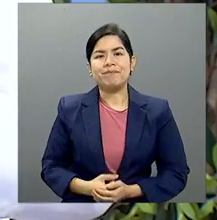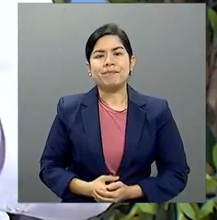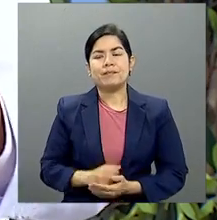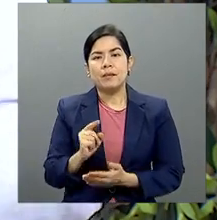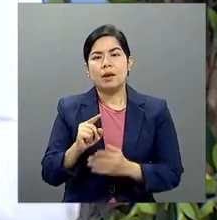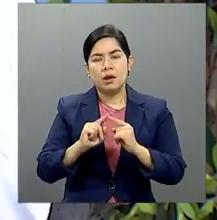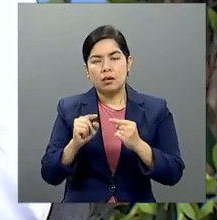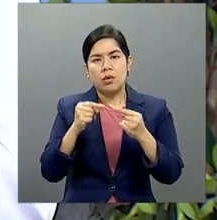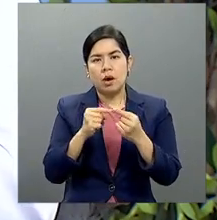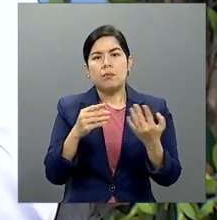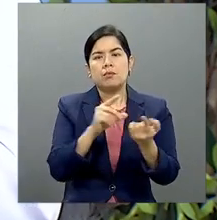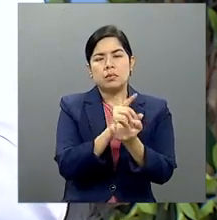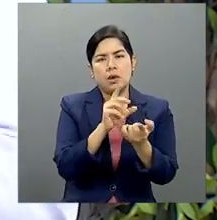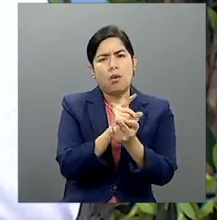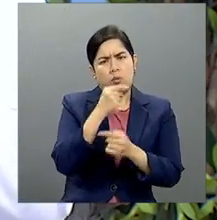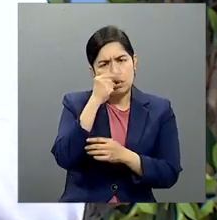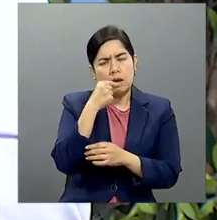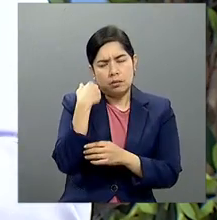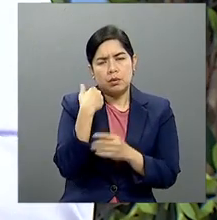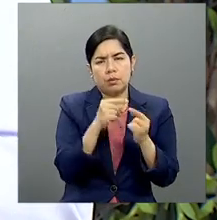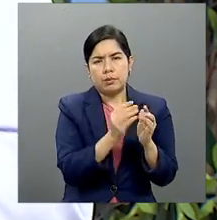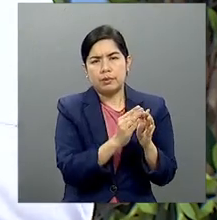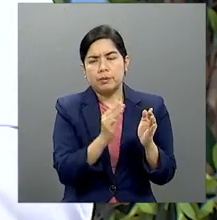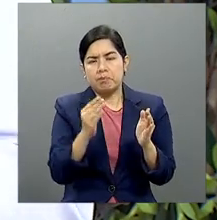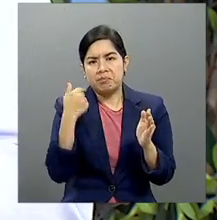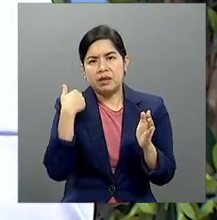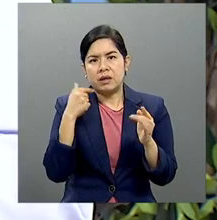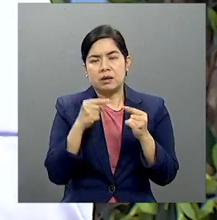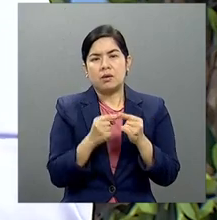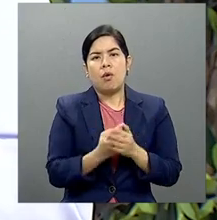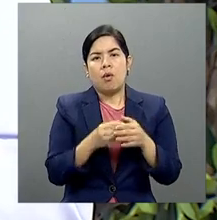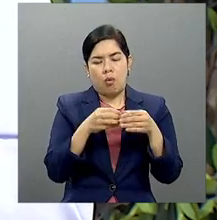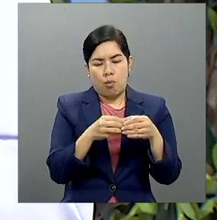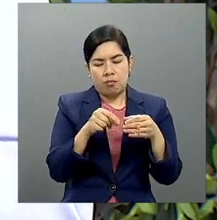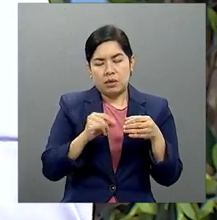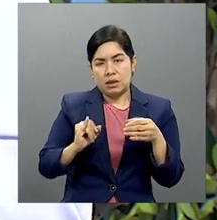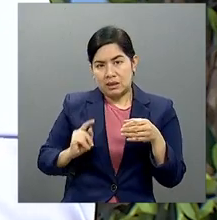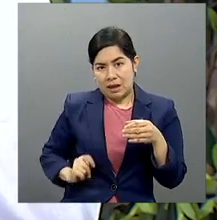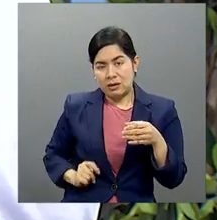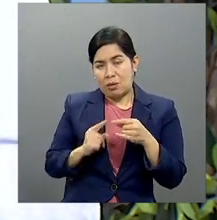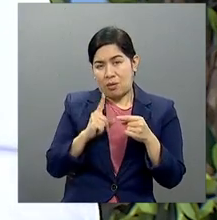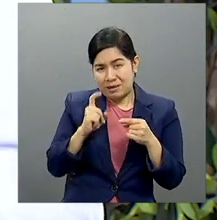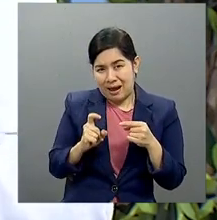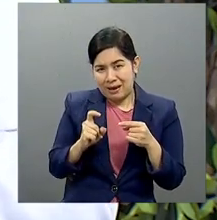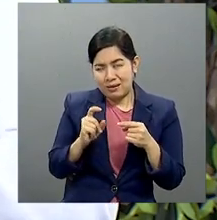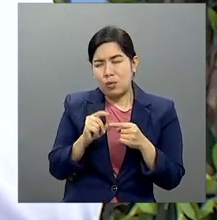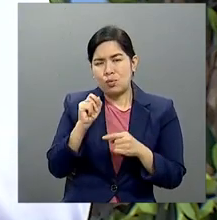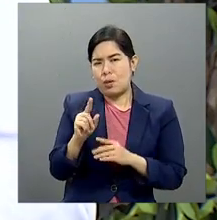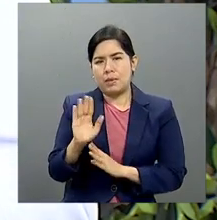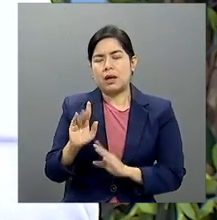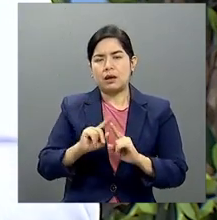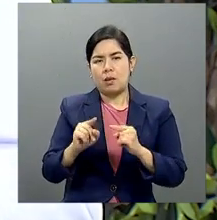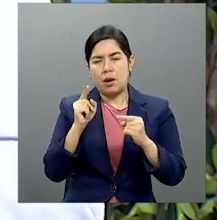ไทยเนี่ยนานนะครับคนไข้เนี่ยไม่เสียชีวิตเร็วดังนั้นเนี่ยจำเป็นที่ต้องได้รับการรักษาทั้งในเรื่องของจิตใจ